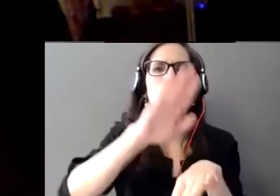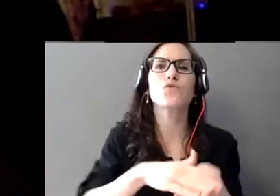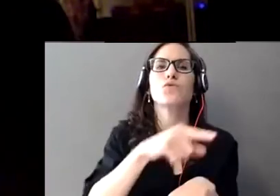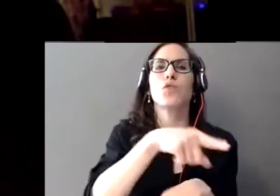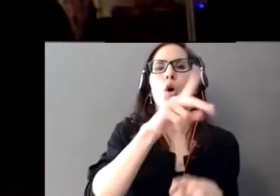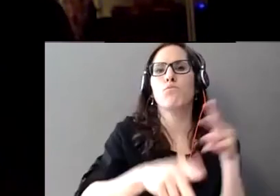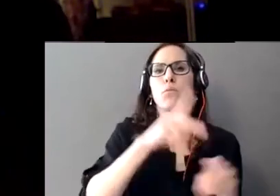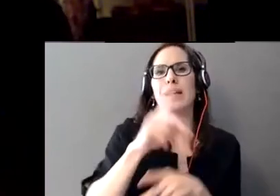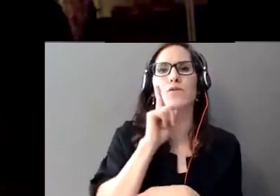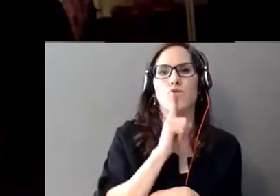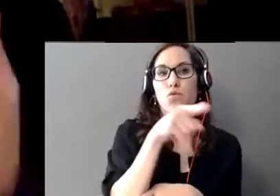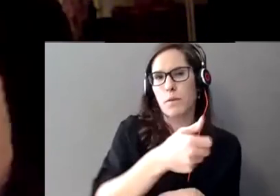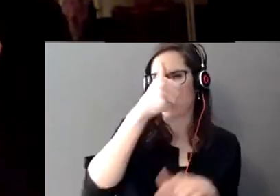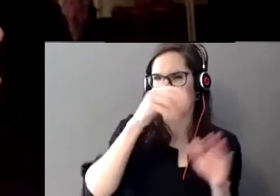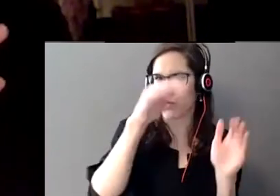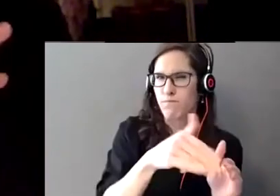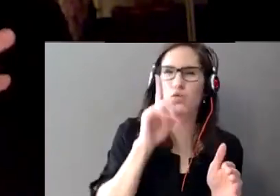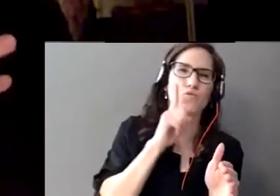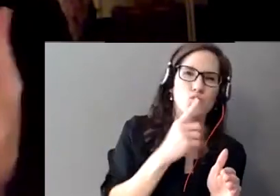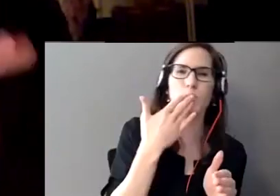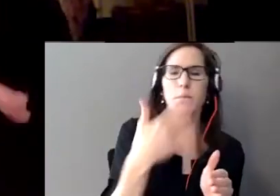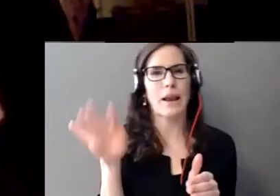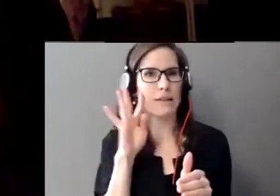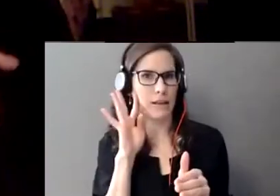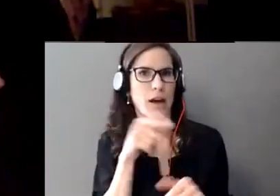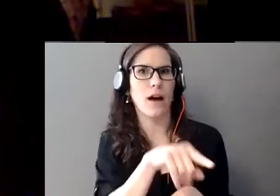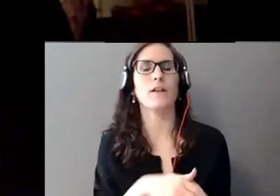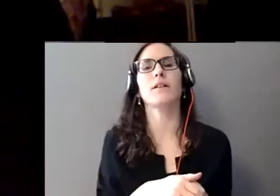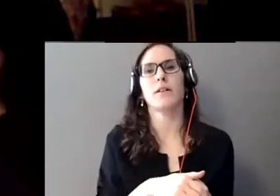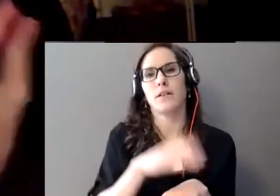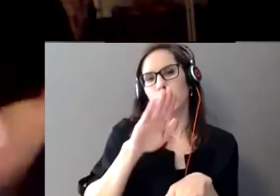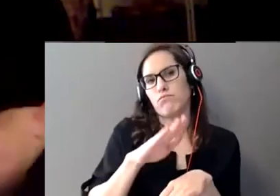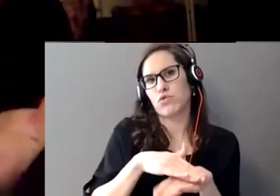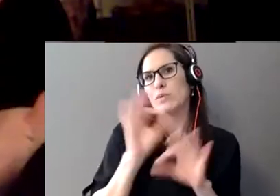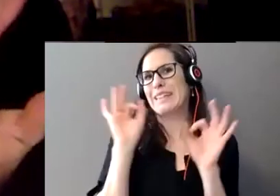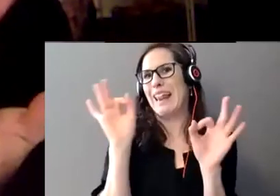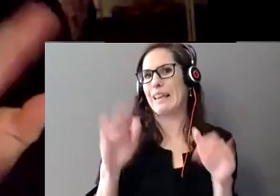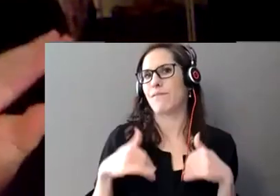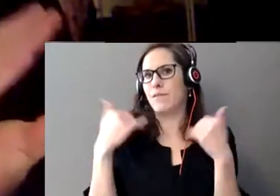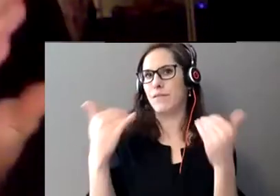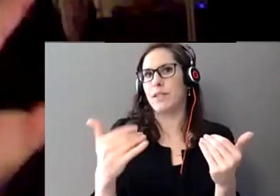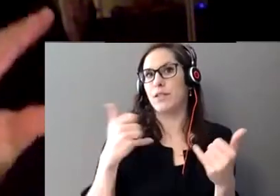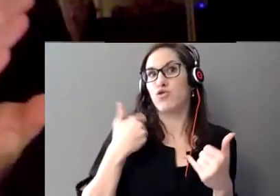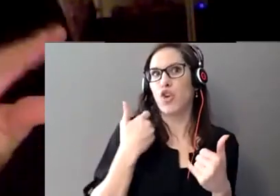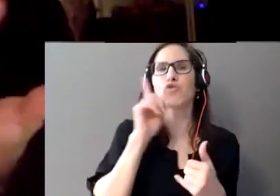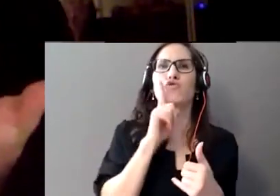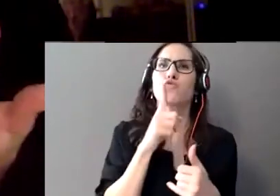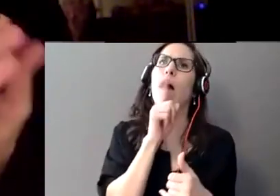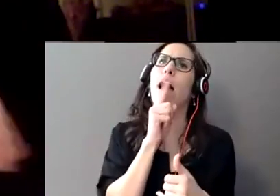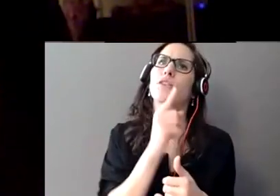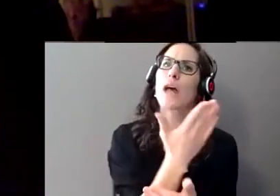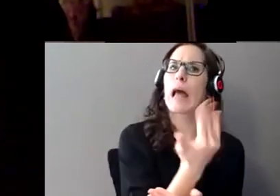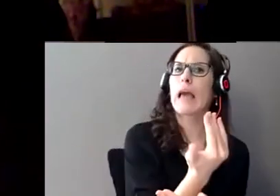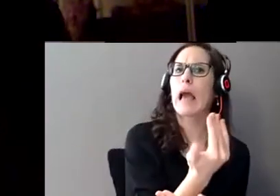qui est une étude de la qualité de vie des jeunes sourds de 15 à